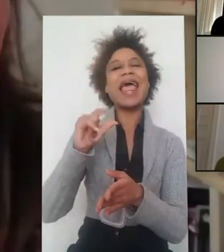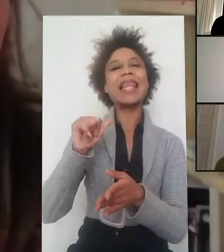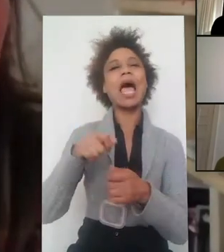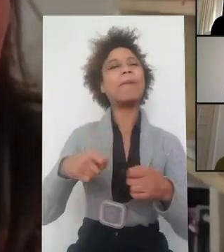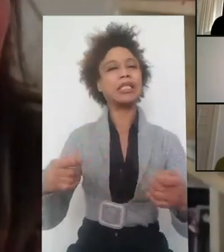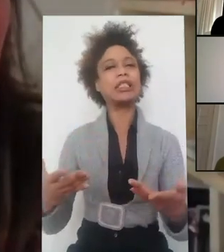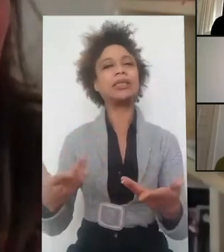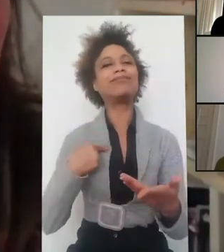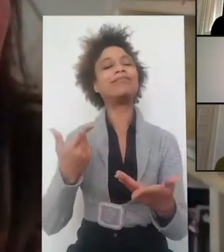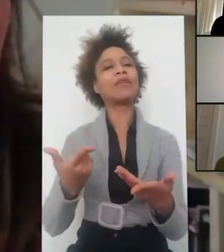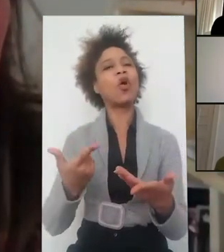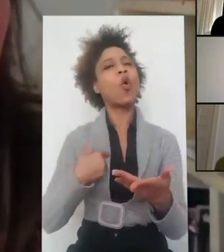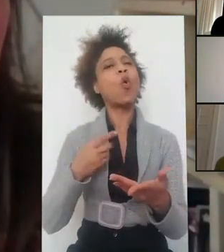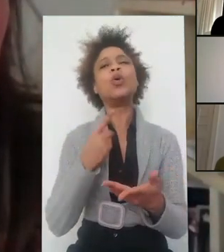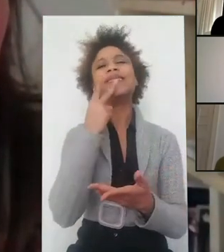werkte.